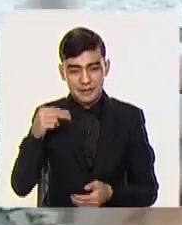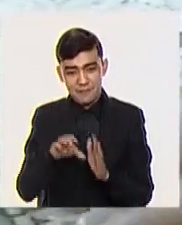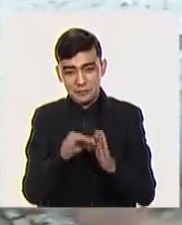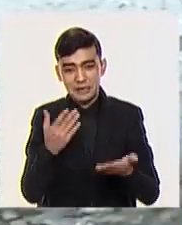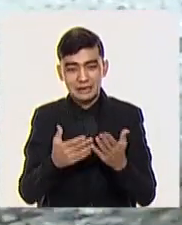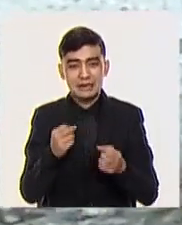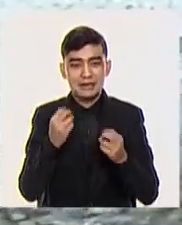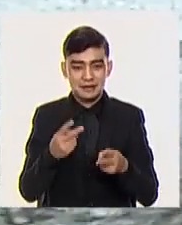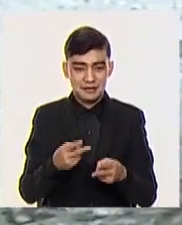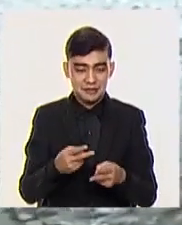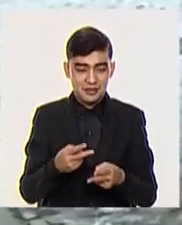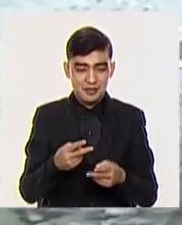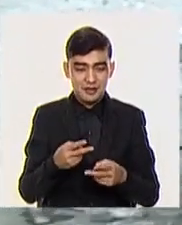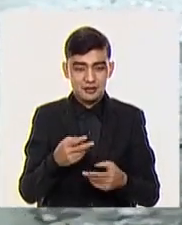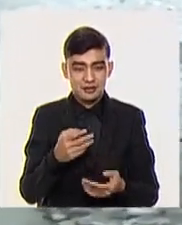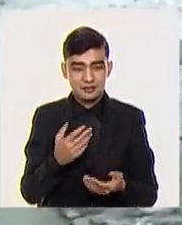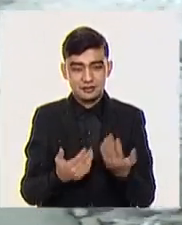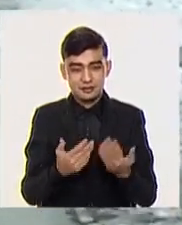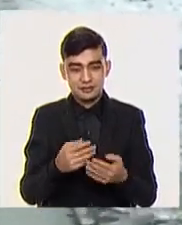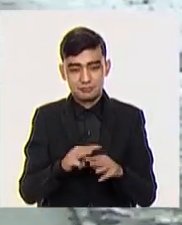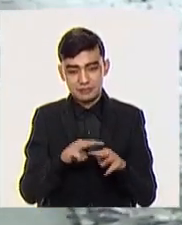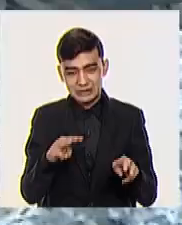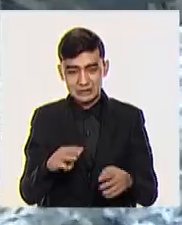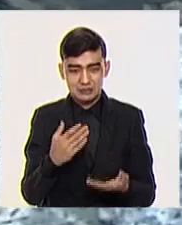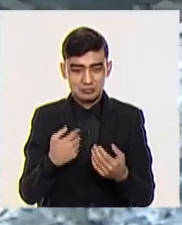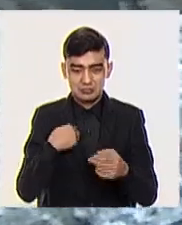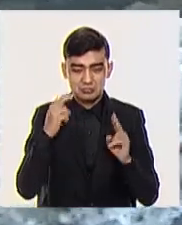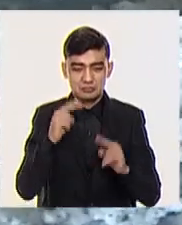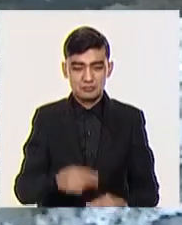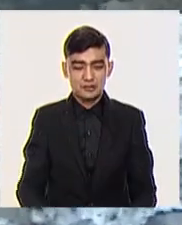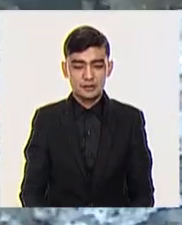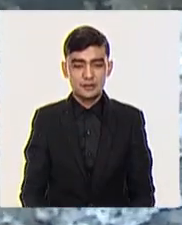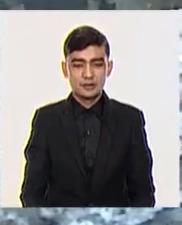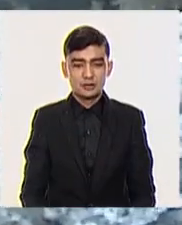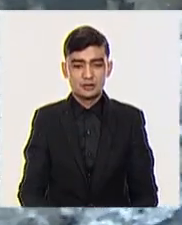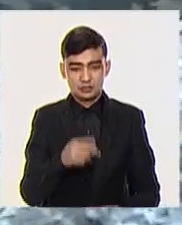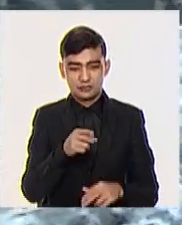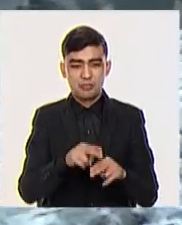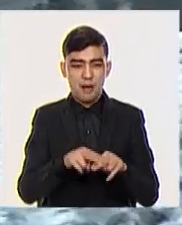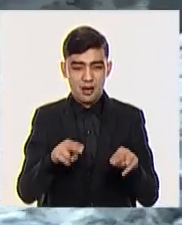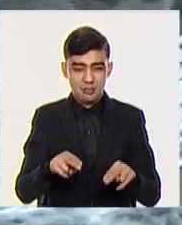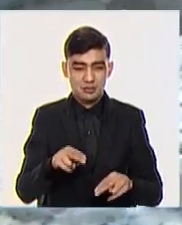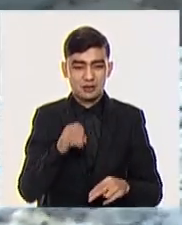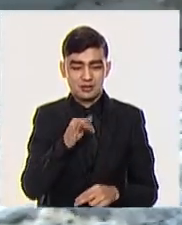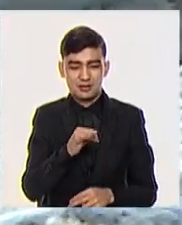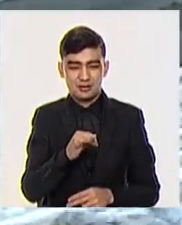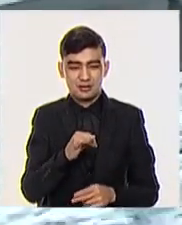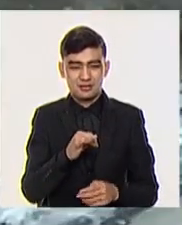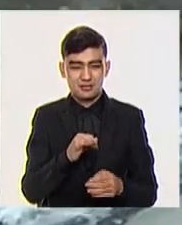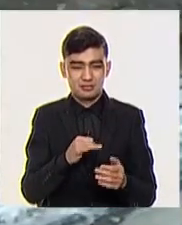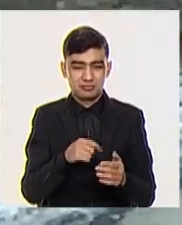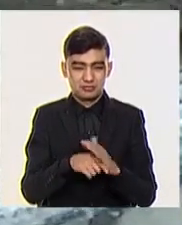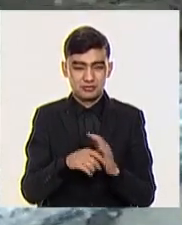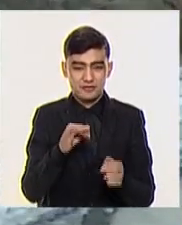или эти меценатами это парламентом нижнюю палату выборы были